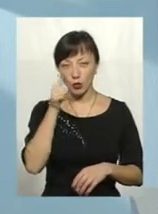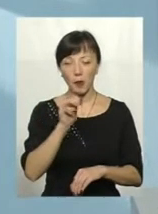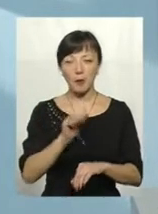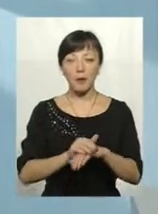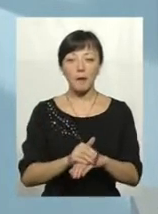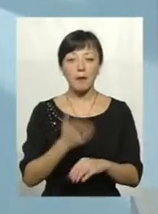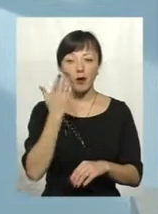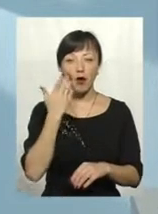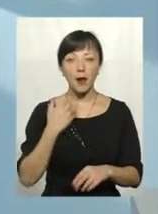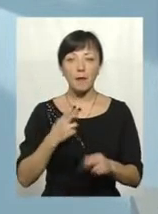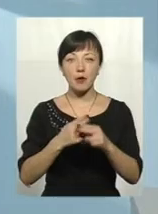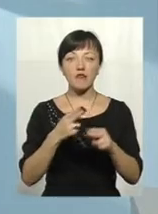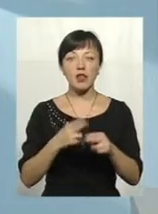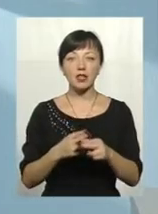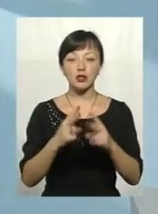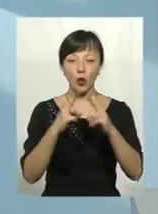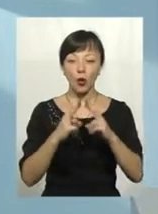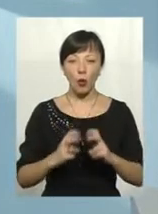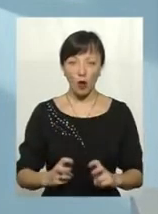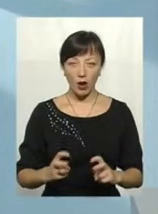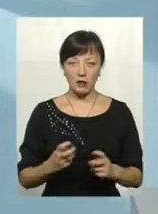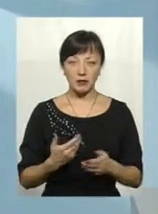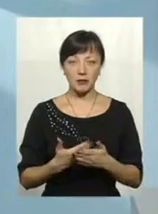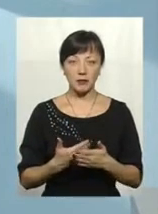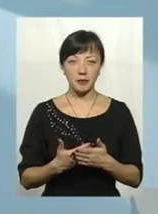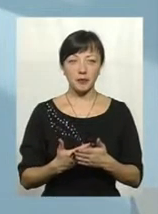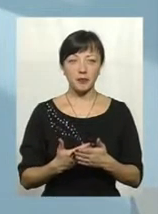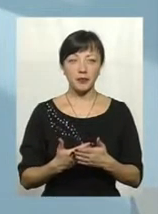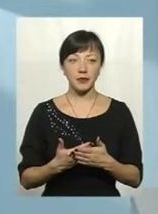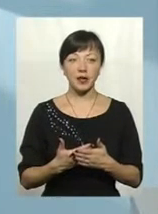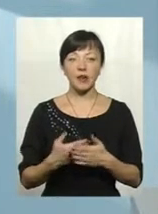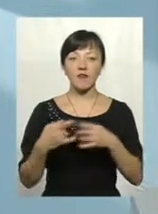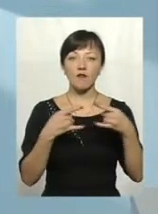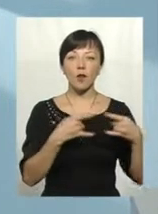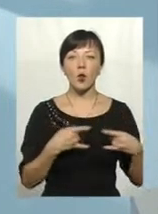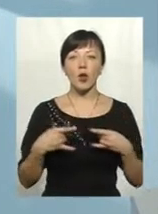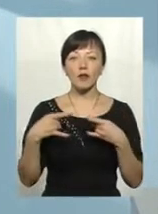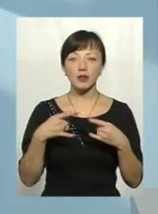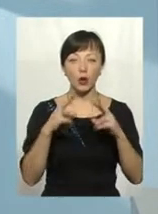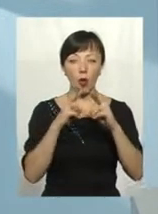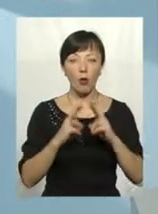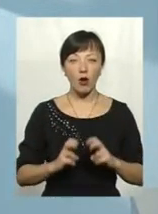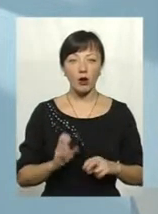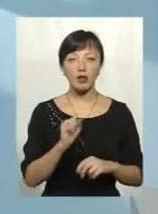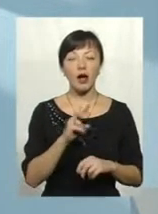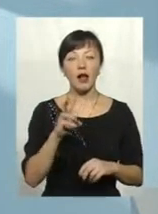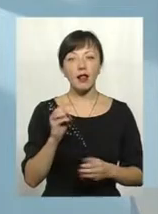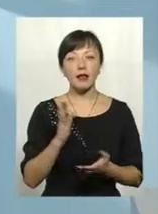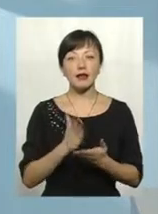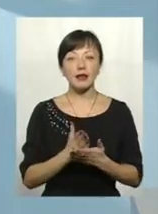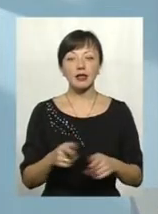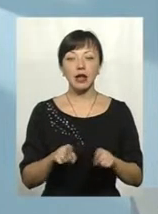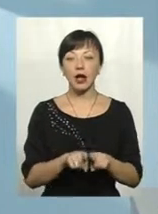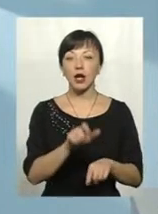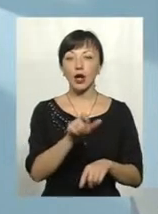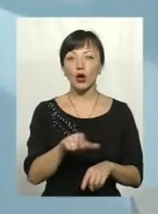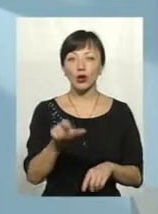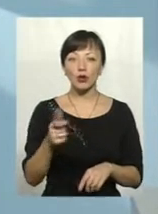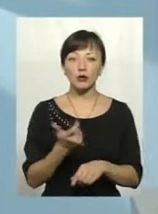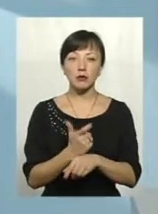про профілактичних оглядах. Це мається на увазі профілактичні флюорографічні огляди. Але є таке населення,